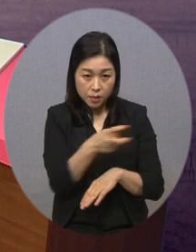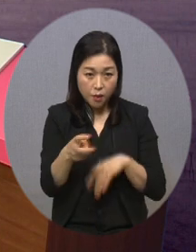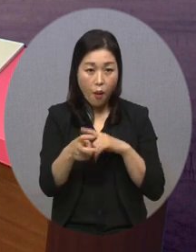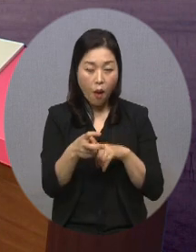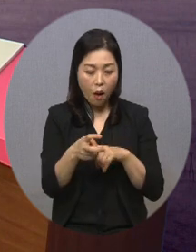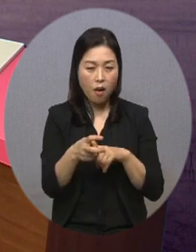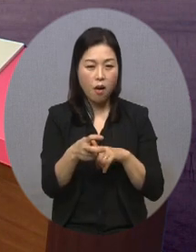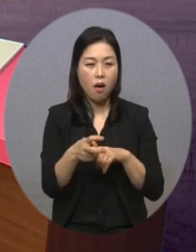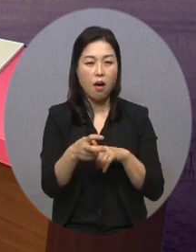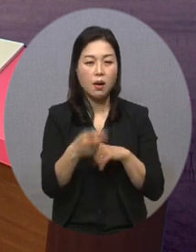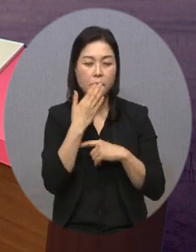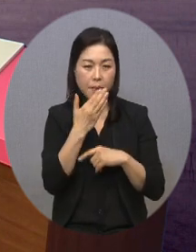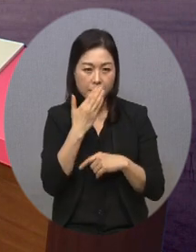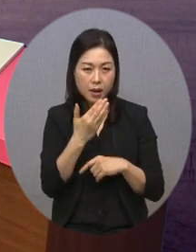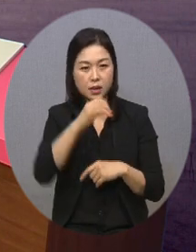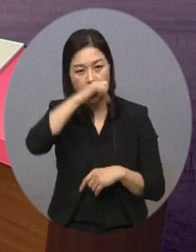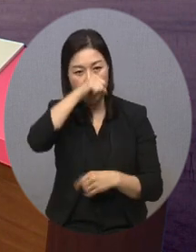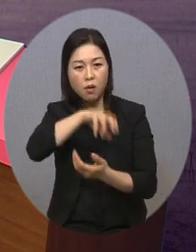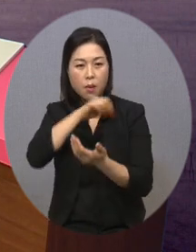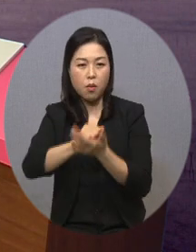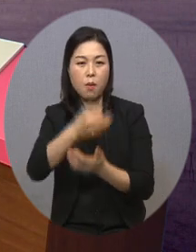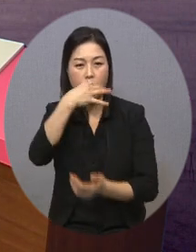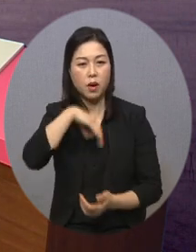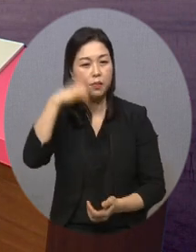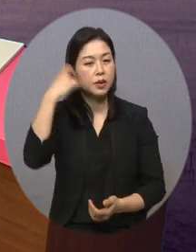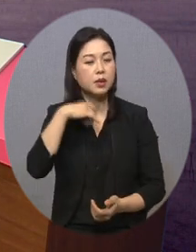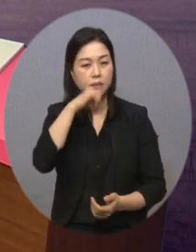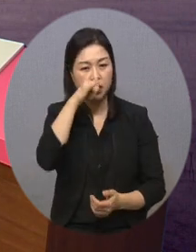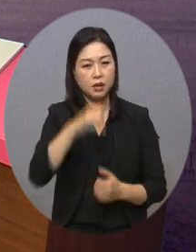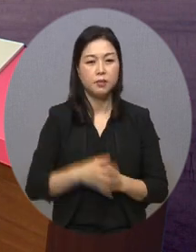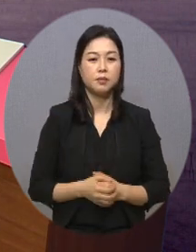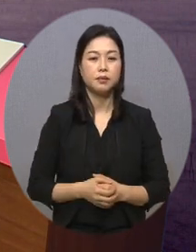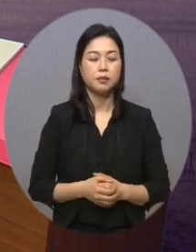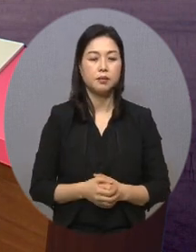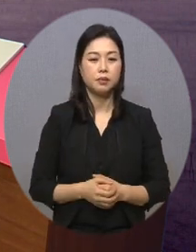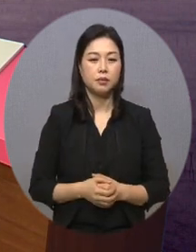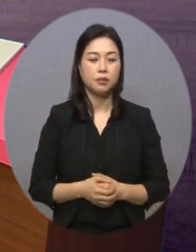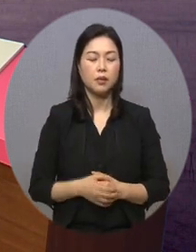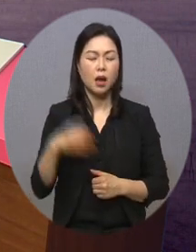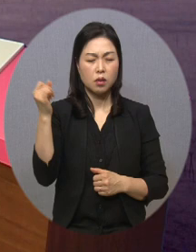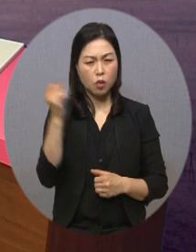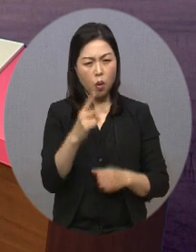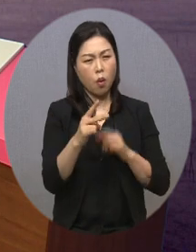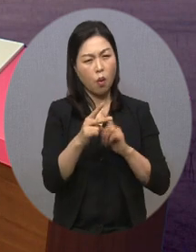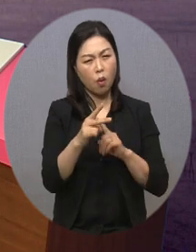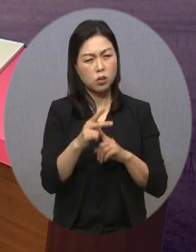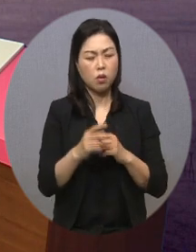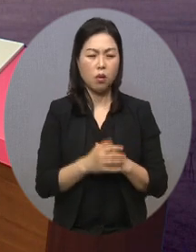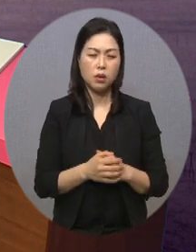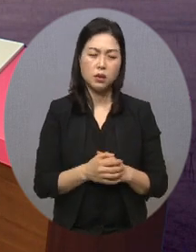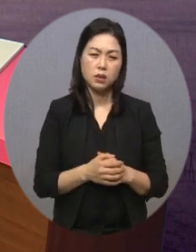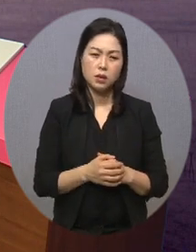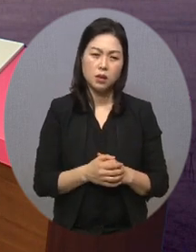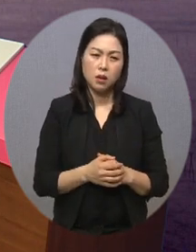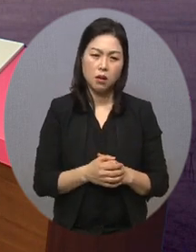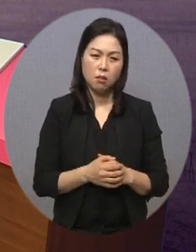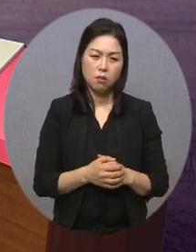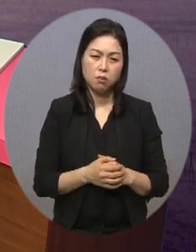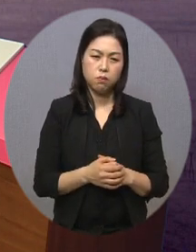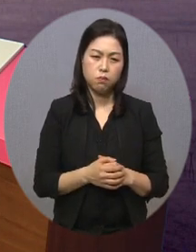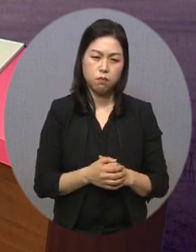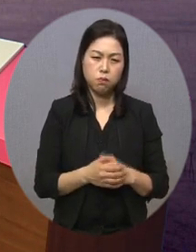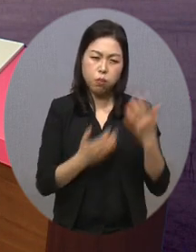확보했던 게 가장 보람으로 느낍니다. 왜냐하면은 사실은 언제 다시 재개될지 모르는 막연한 상태에서